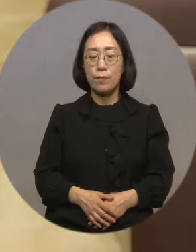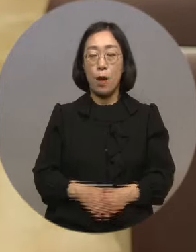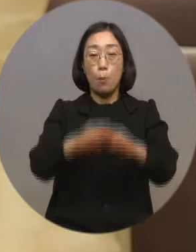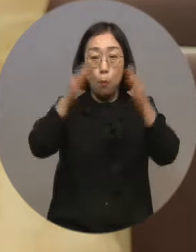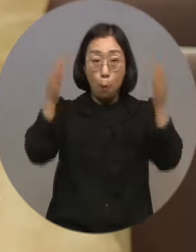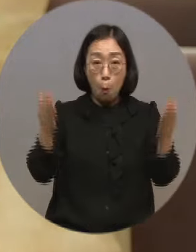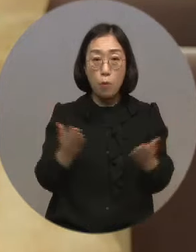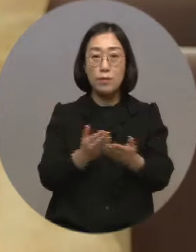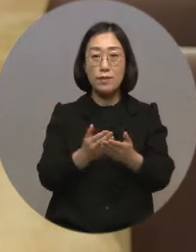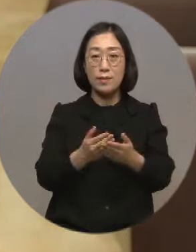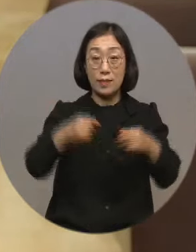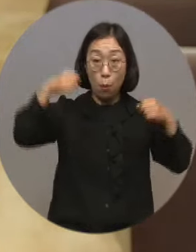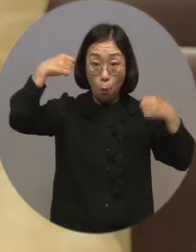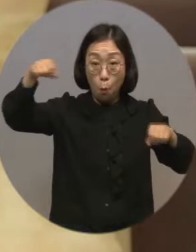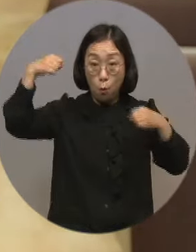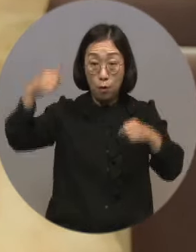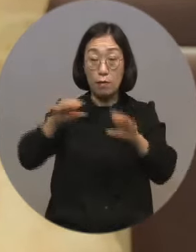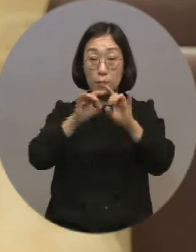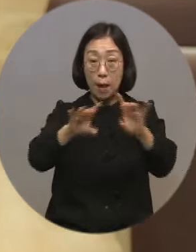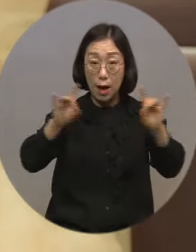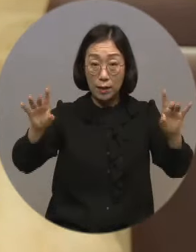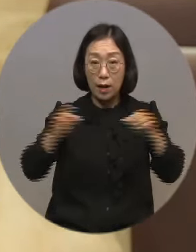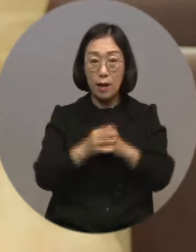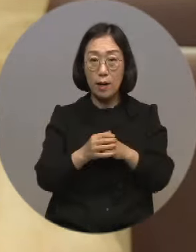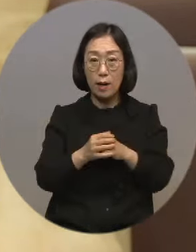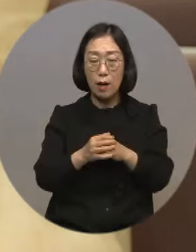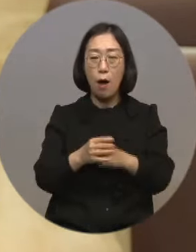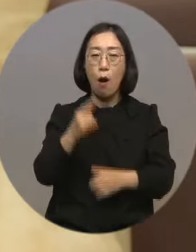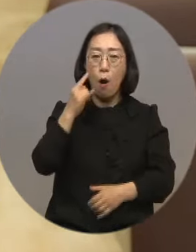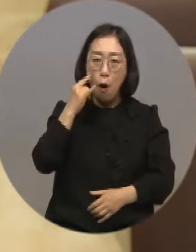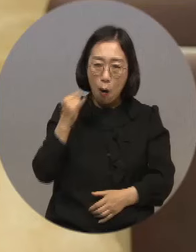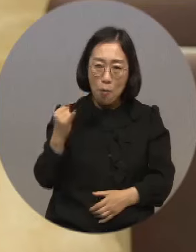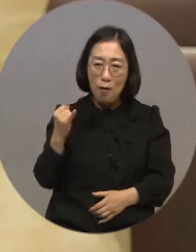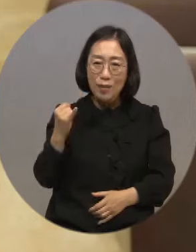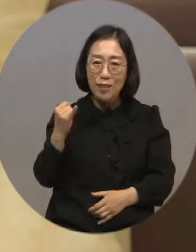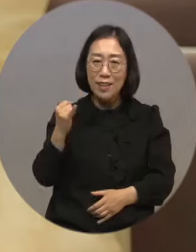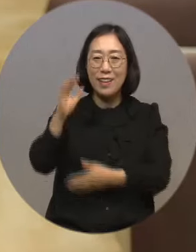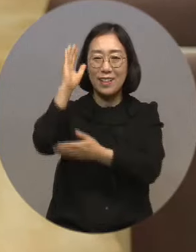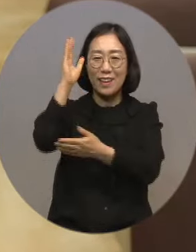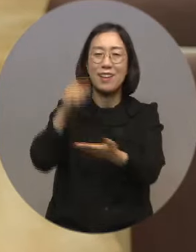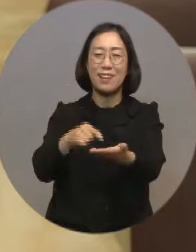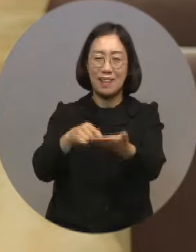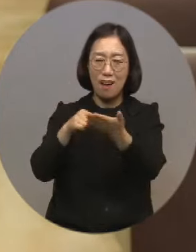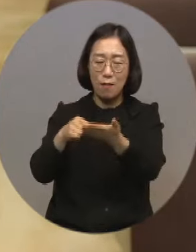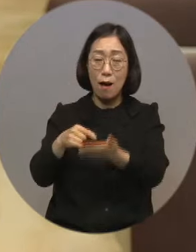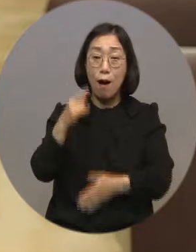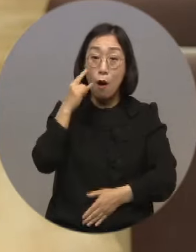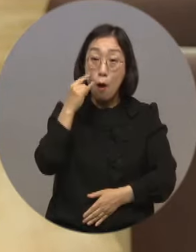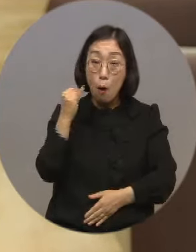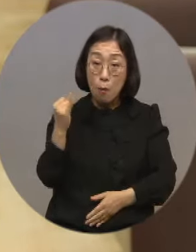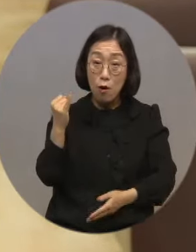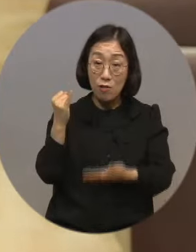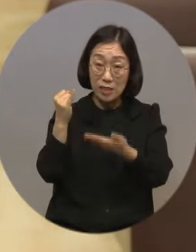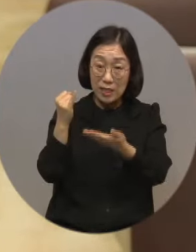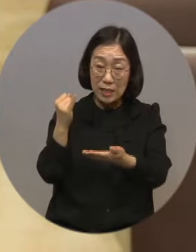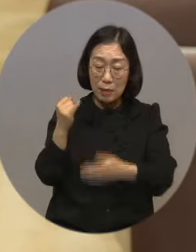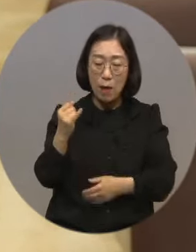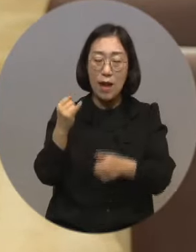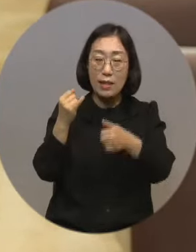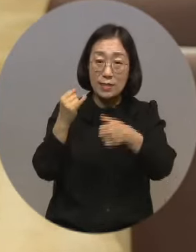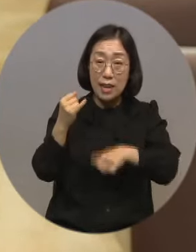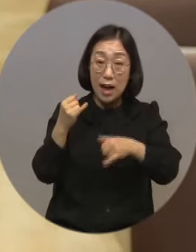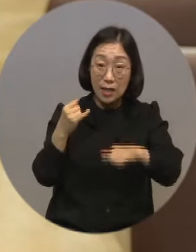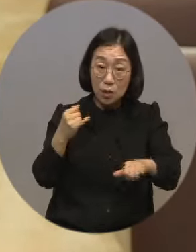모든 작품에 어머니를 등장시킵니다. 그리고 그 어머니와